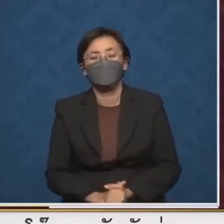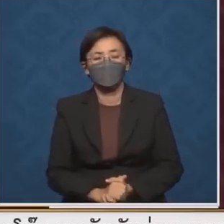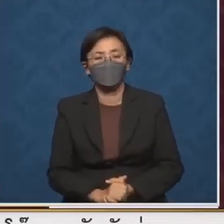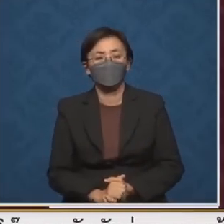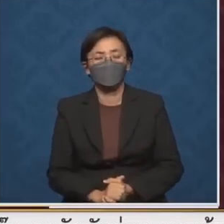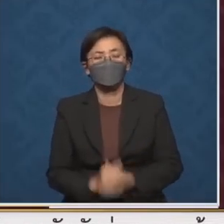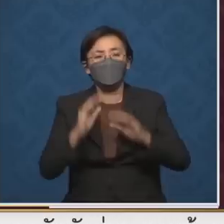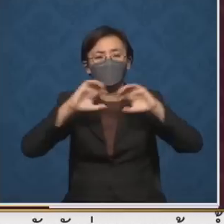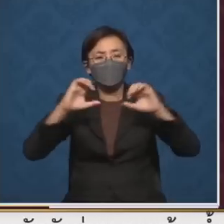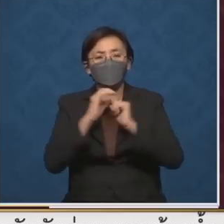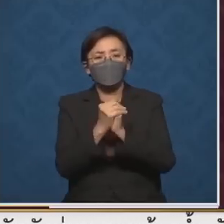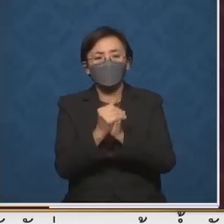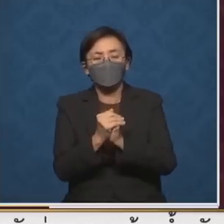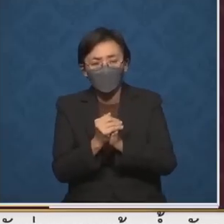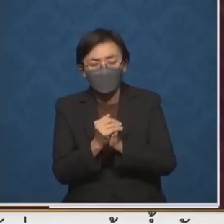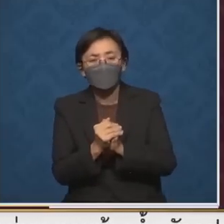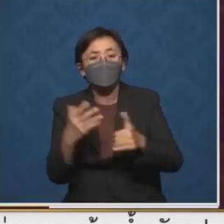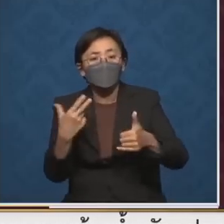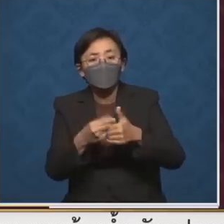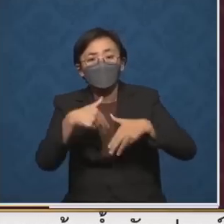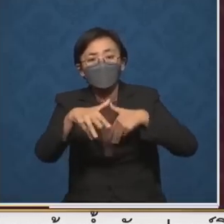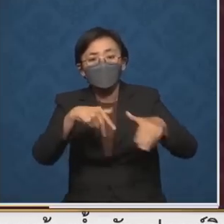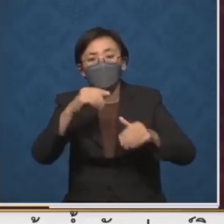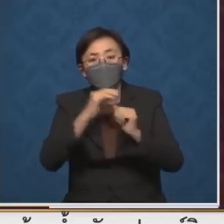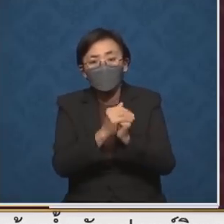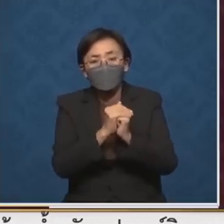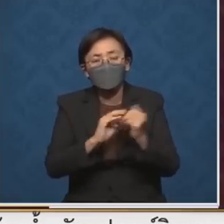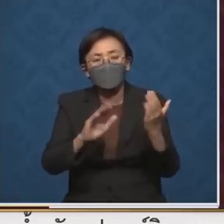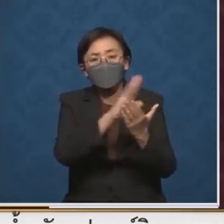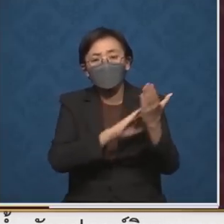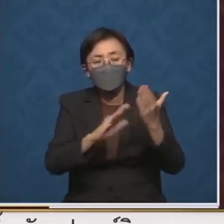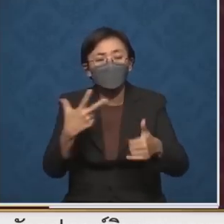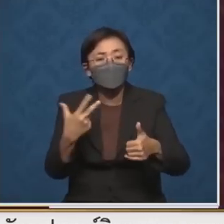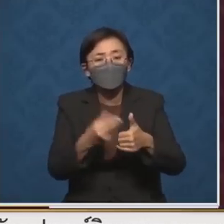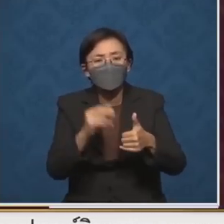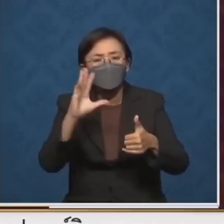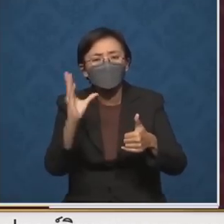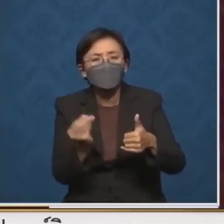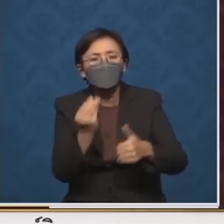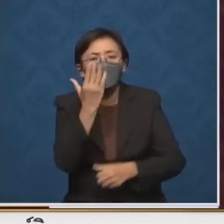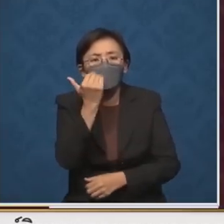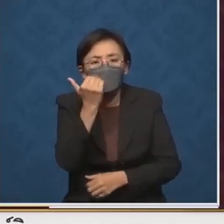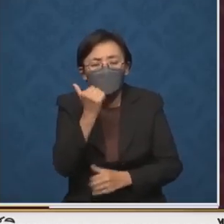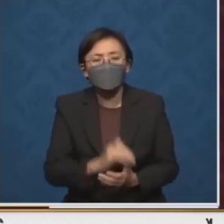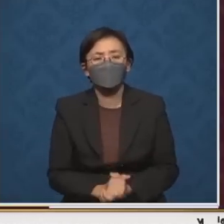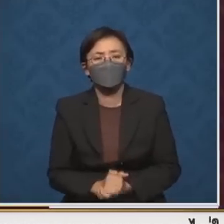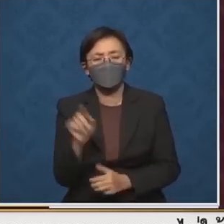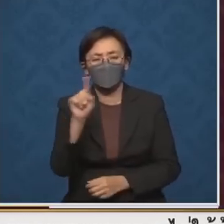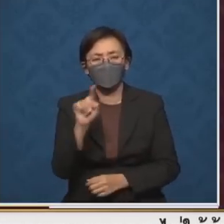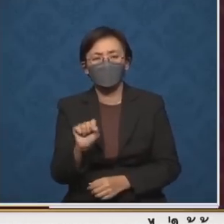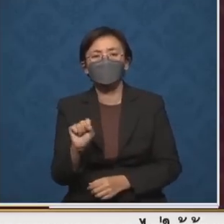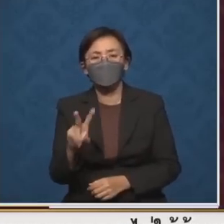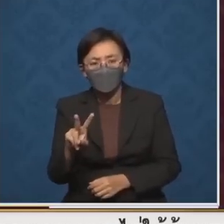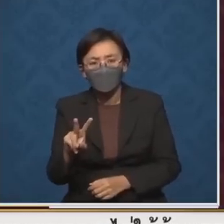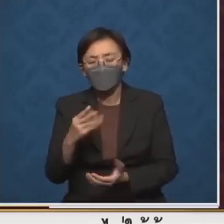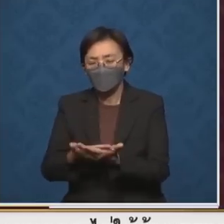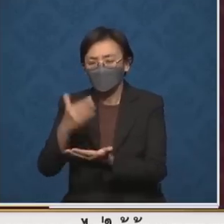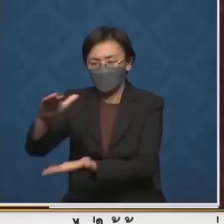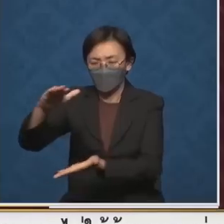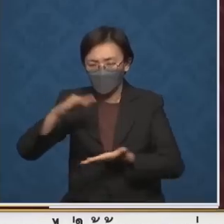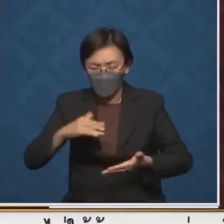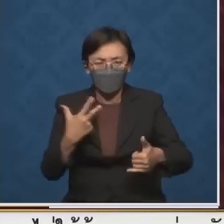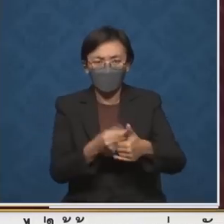บาลจีนจึงฉีด Sinopharmให้คนจนเกือบทั้ปเทศแล้วท่านเอา Sinopharmมัดให้คนไทยทำไม